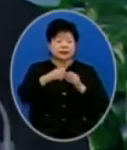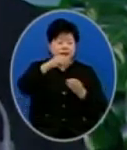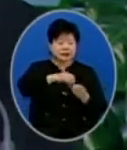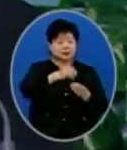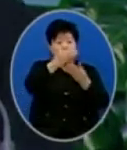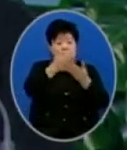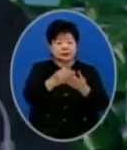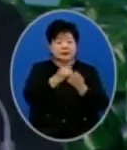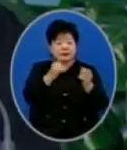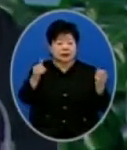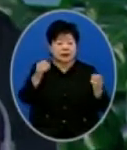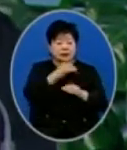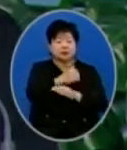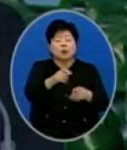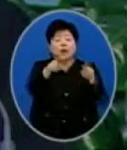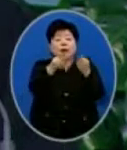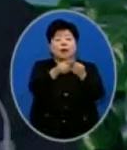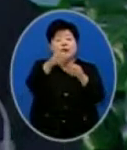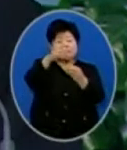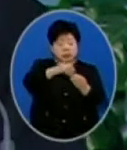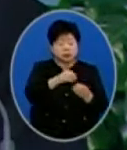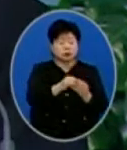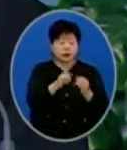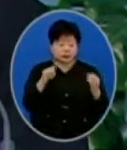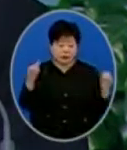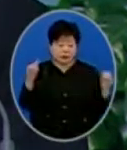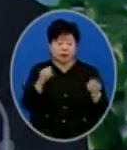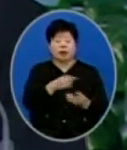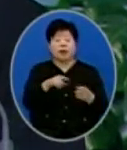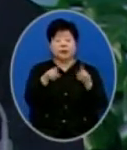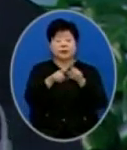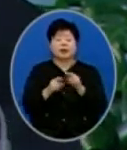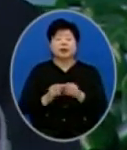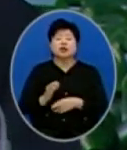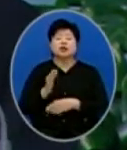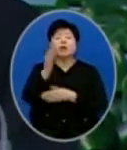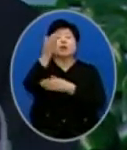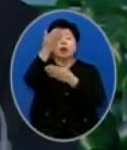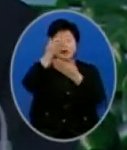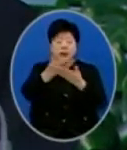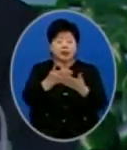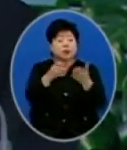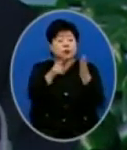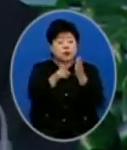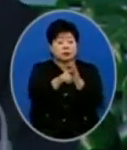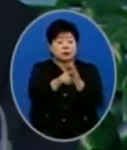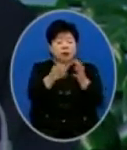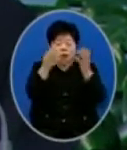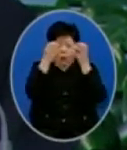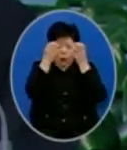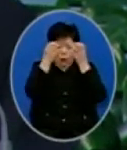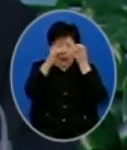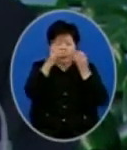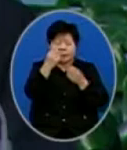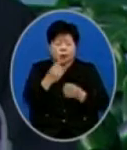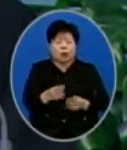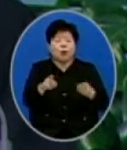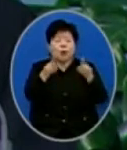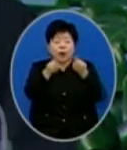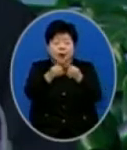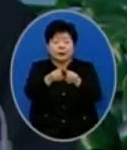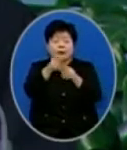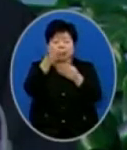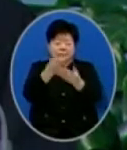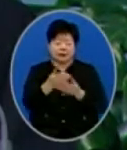상속자여 그리스도와 함께한 상속자니 우리가 그와 함께 영광을 받기 위하여 고난도